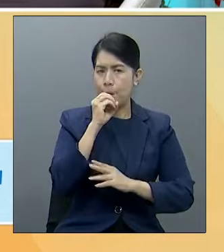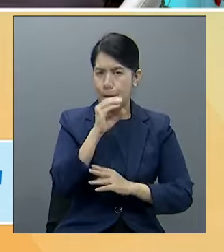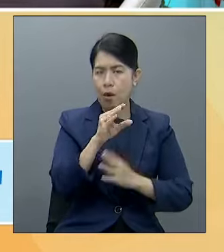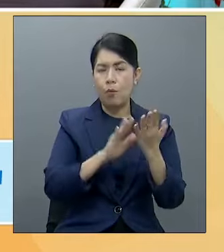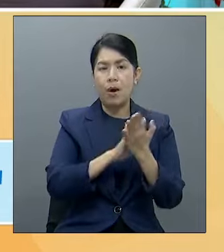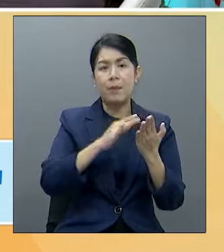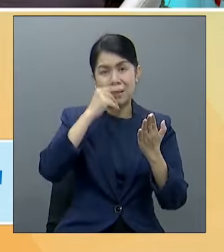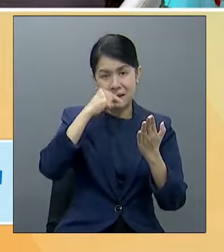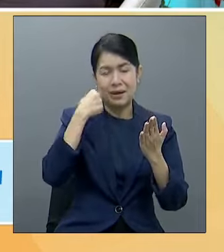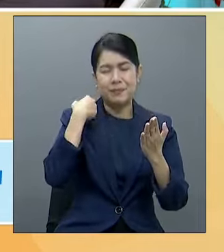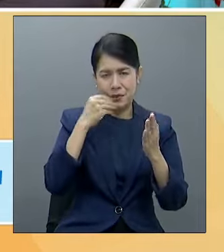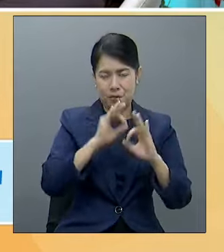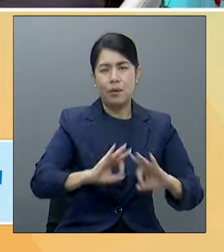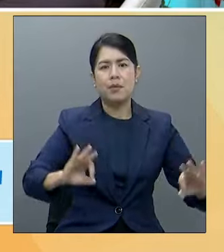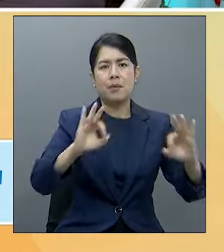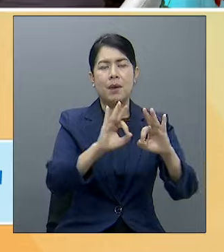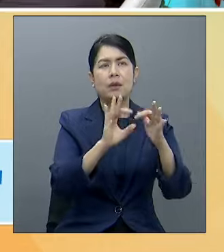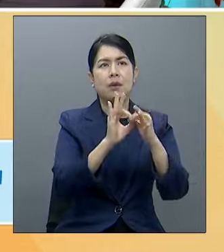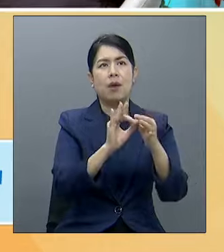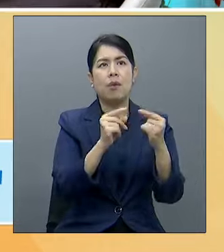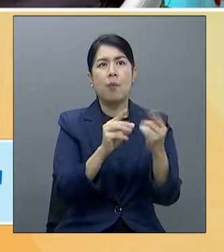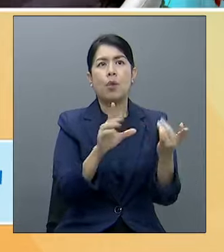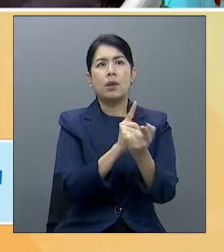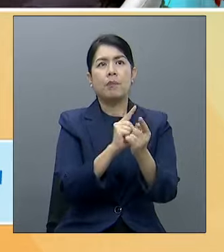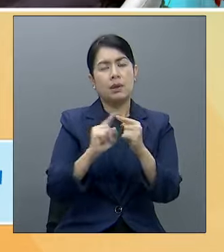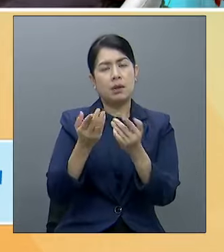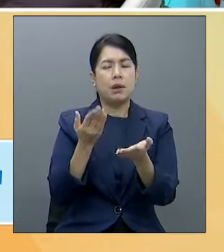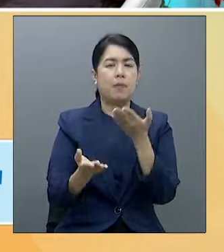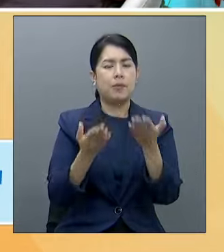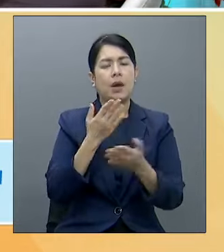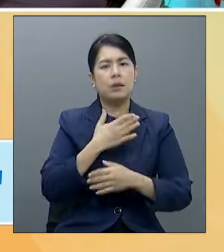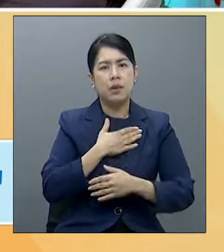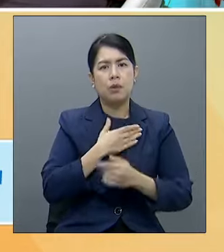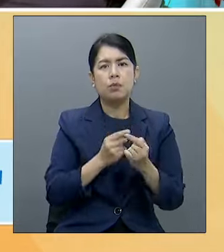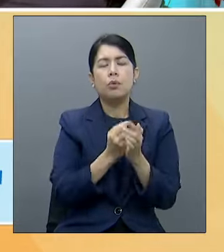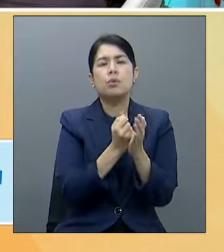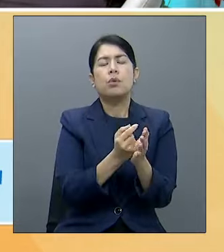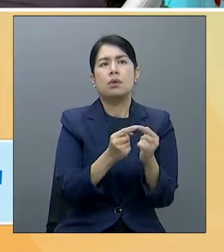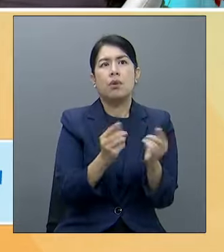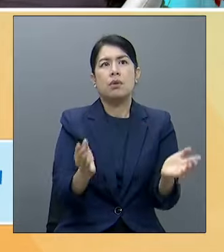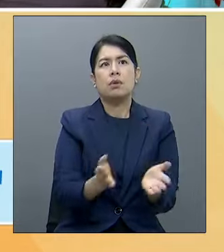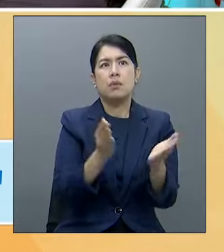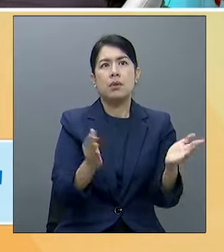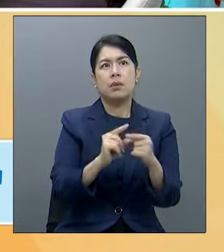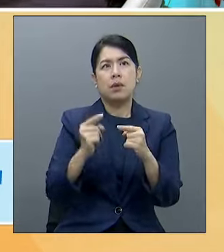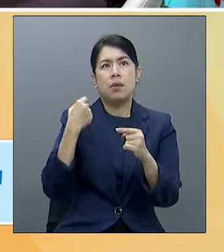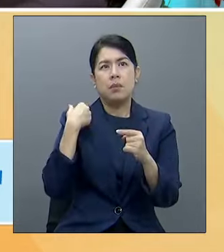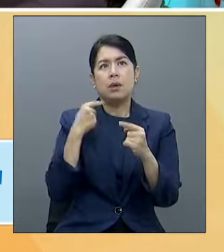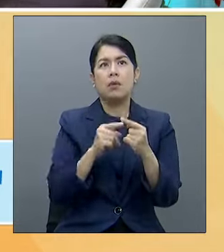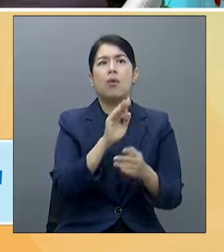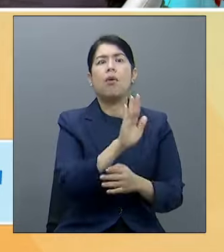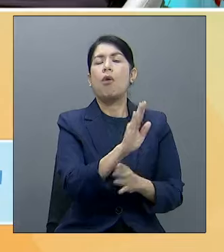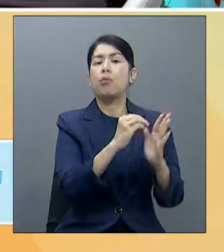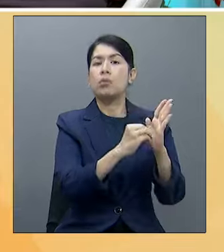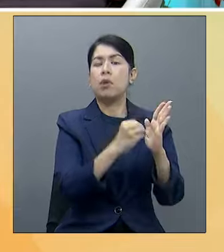ยนี่แหละคือศิลปะวัฒนธรรมเหล่านี้ซึ่งเราเป็นคนขับเคลื่อนอยู่เพราะฉะนั้นอาจจะมีดรากแบงคอกอย่